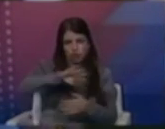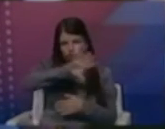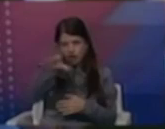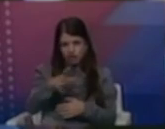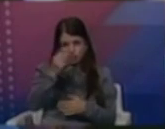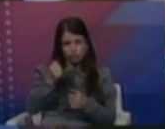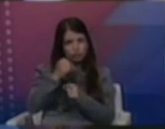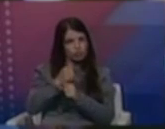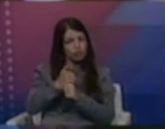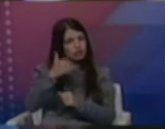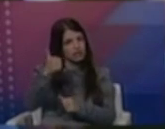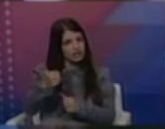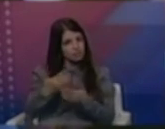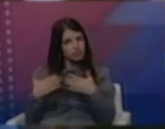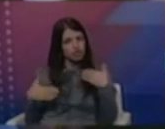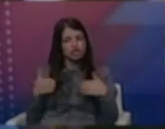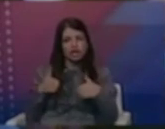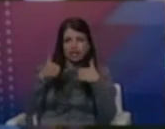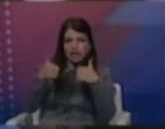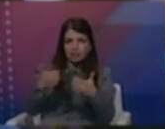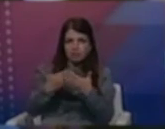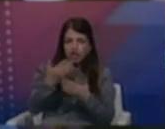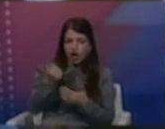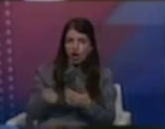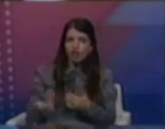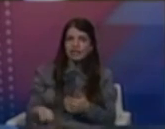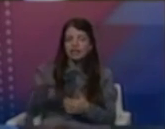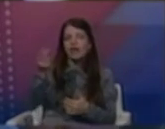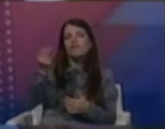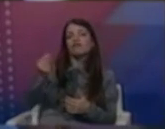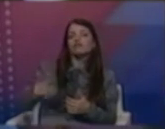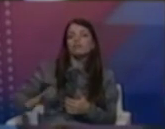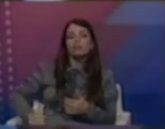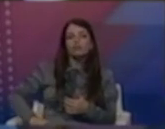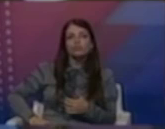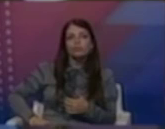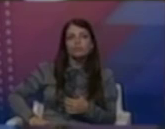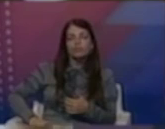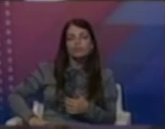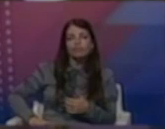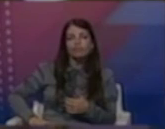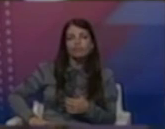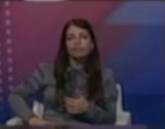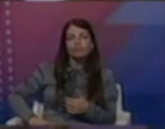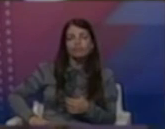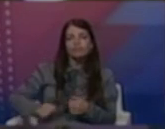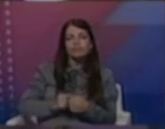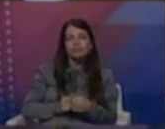ikollu xogħol li jixraqlu biex jgħix aħjar biex ikollok aktar flus b'utek. Dmirna se